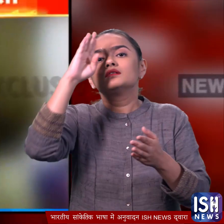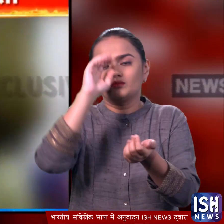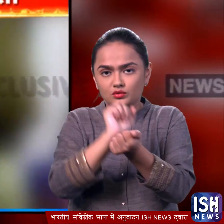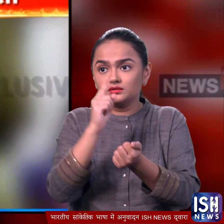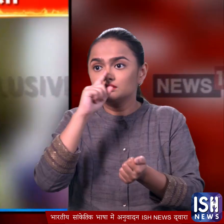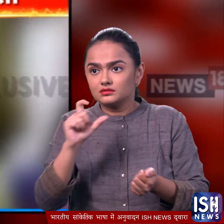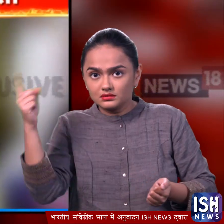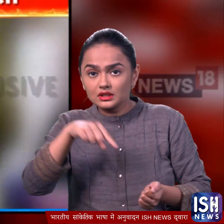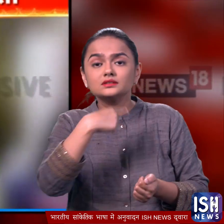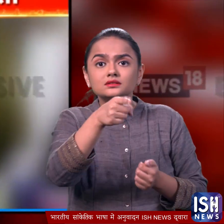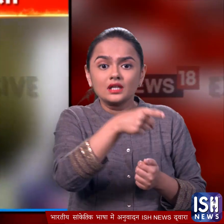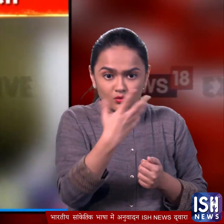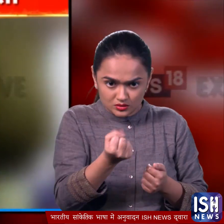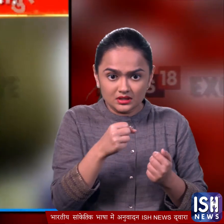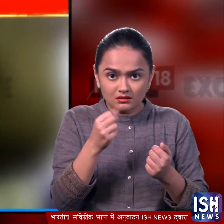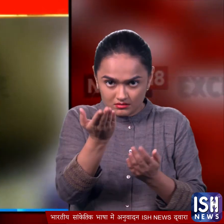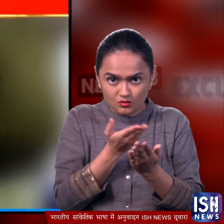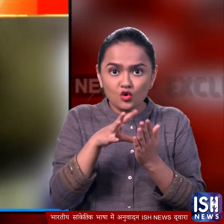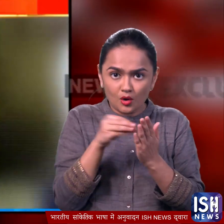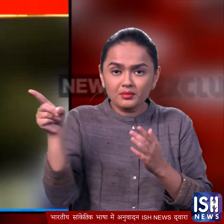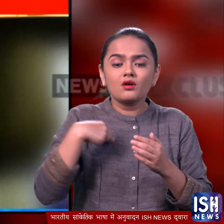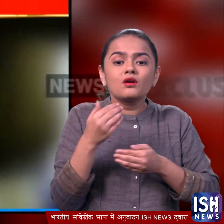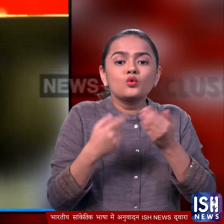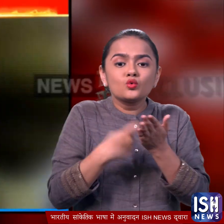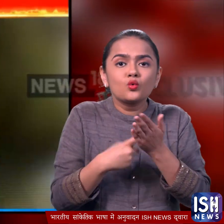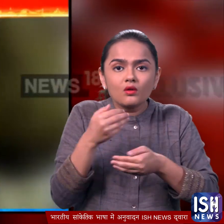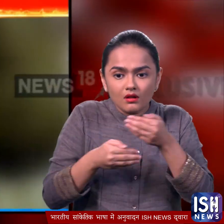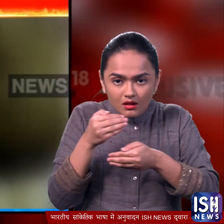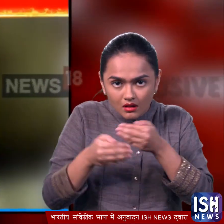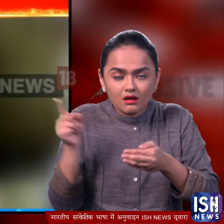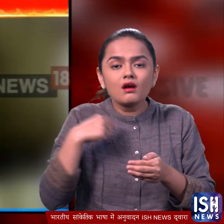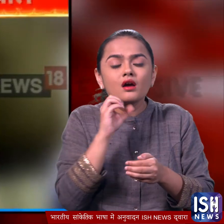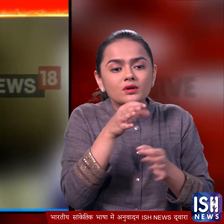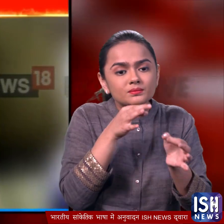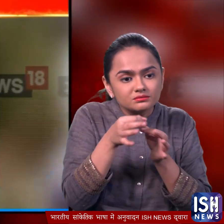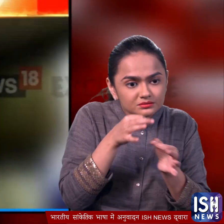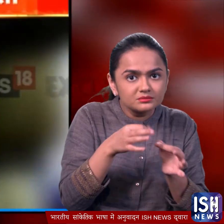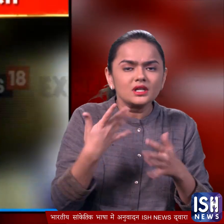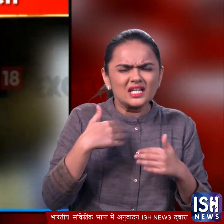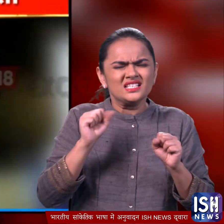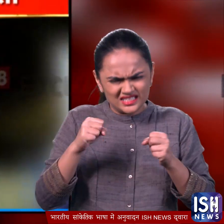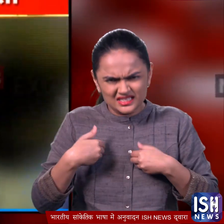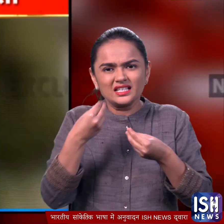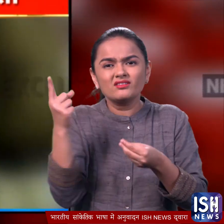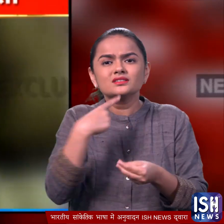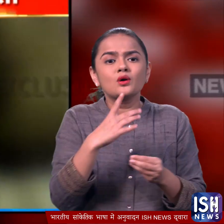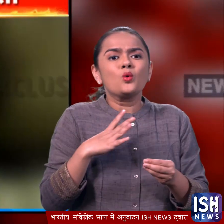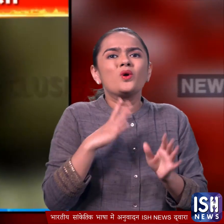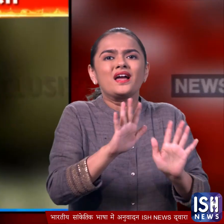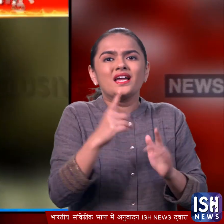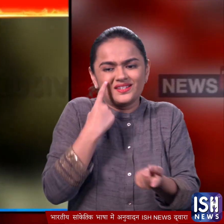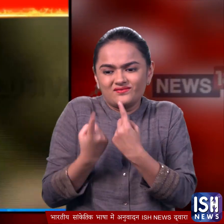दूसरी पुलिस अफसर वहां पहुंच गई, जिसने उस लड़की को रिसीविंग कॉपी मिलने की पूरी प्रक्रिया समझाई। रिसीविंग चाहिए मैडम, बाहर ये तो चले